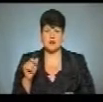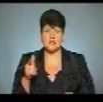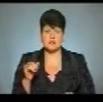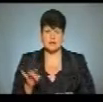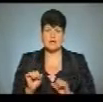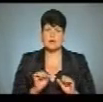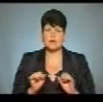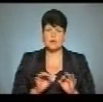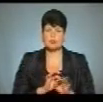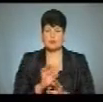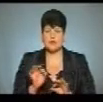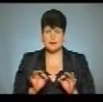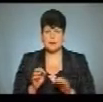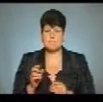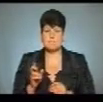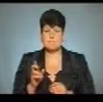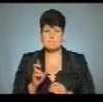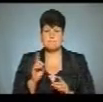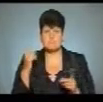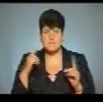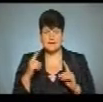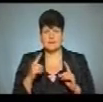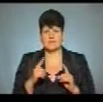керує проектом «Байки.UA. Діти для дітей».